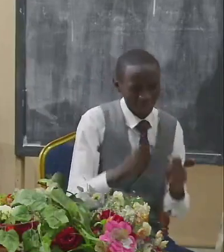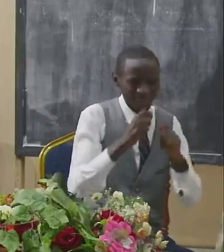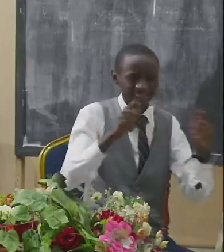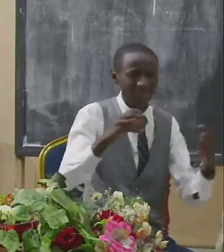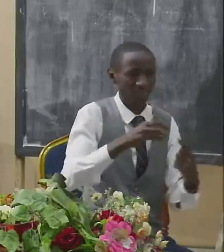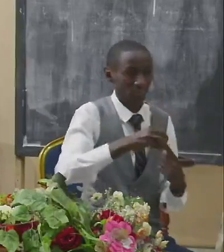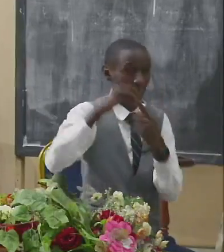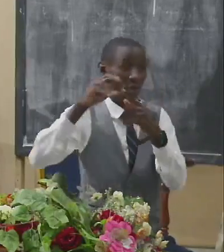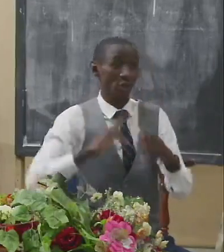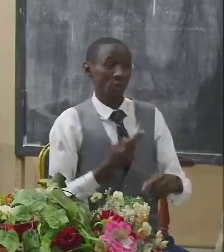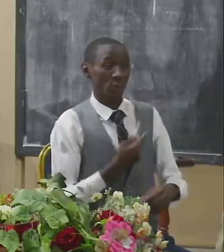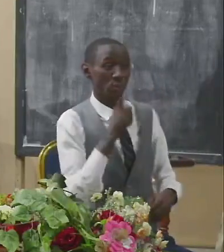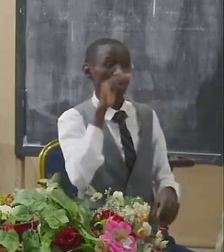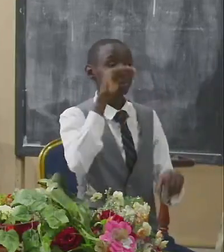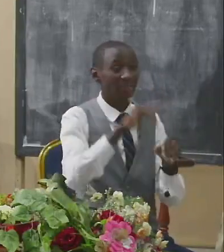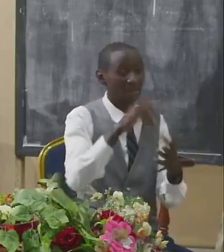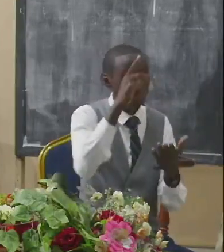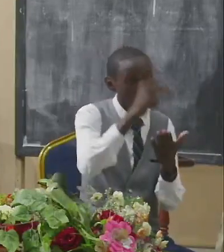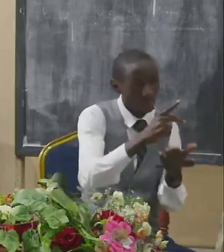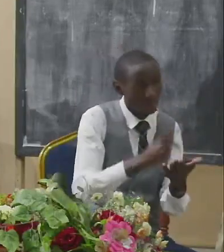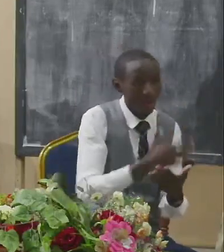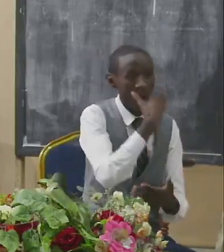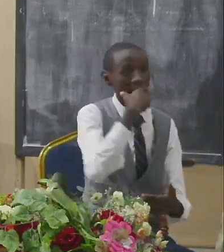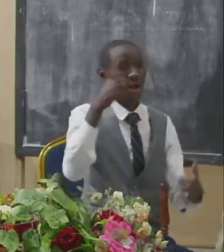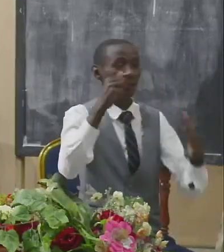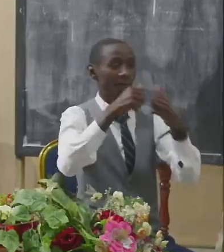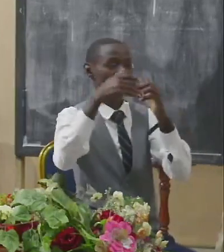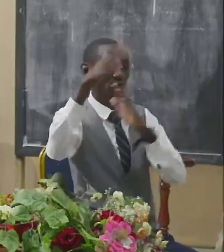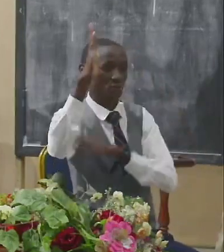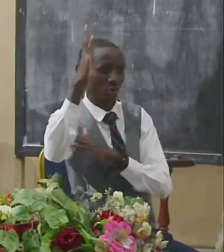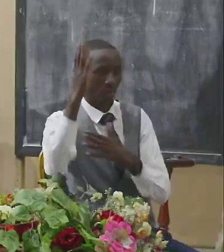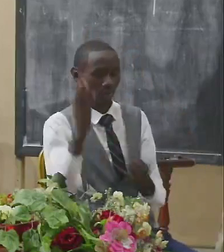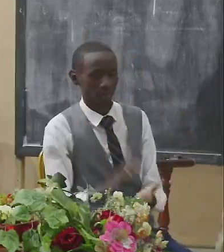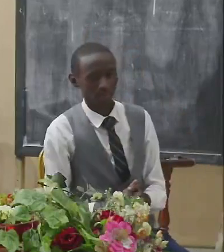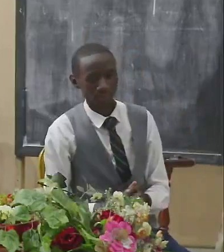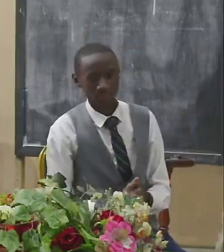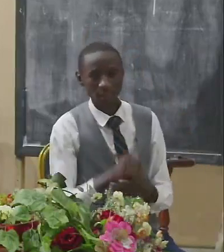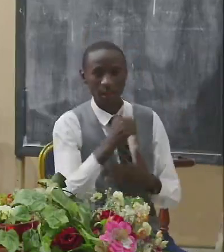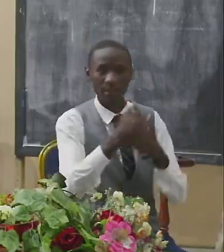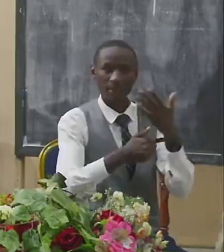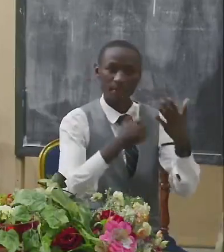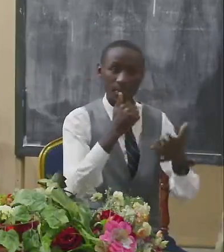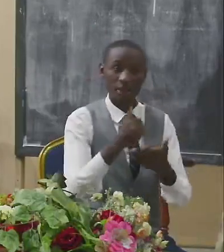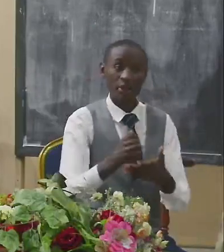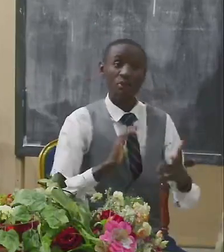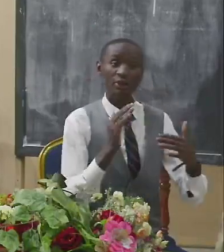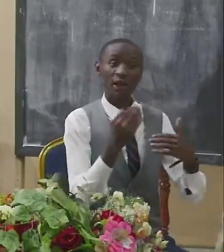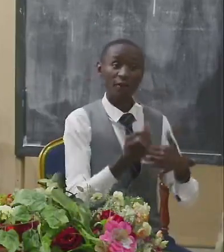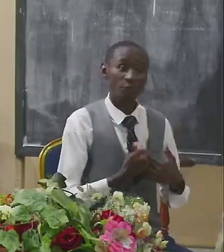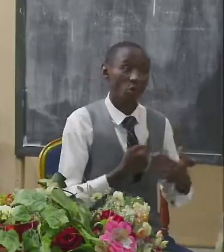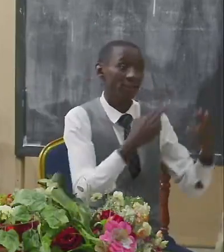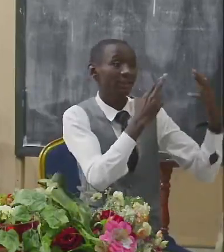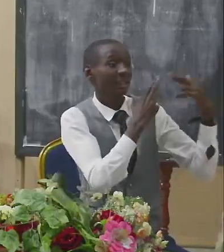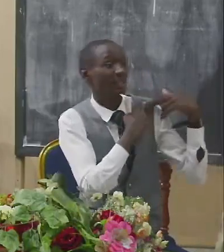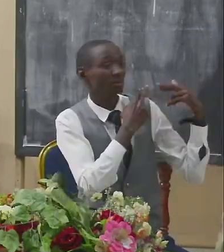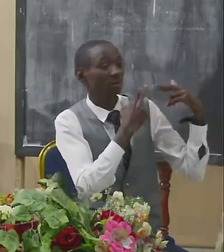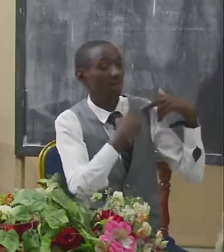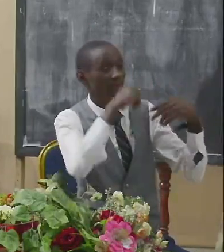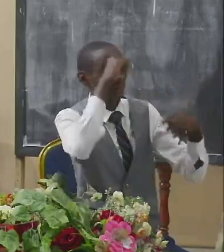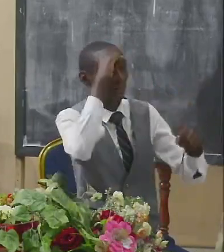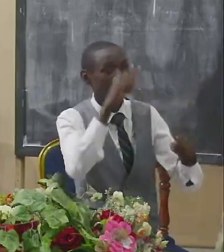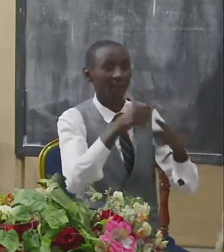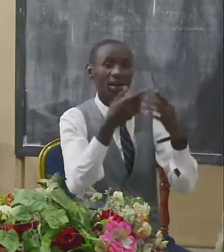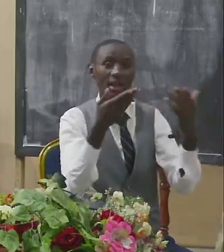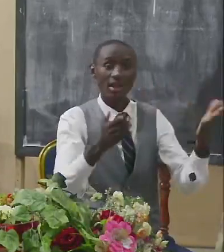ya kipekee. Mpango ya ajabu pamoja na Mungu. Nous avons des responsabilités, frère. Tuko na majukumu